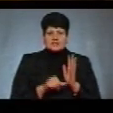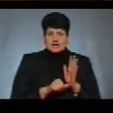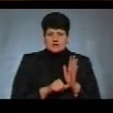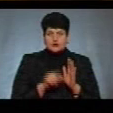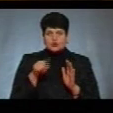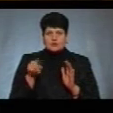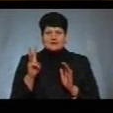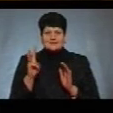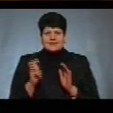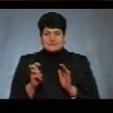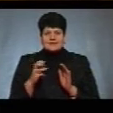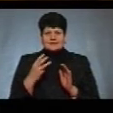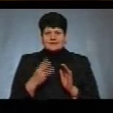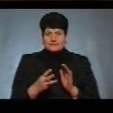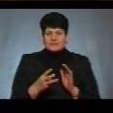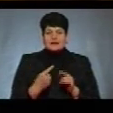4.07.2016, номер